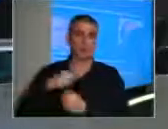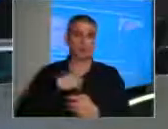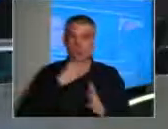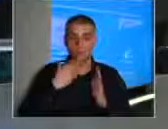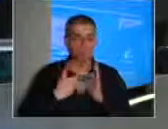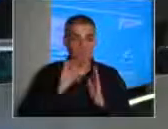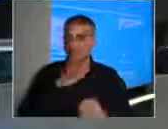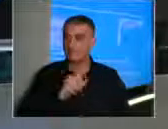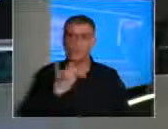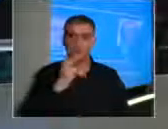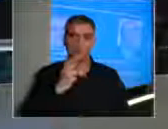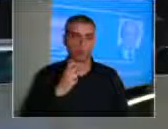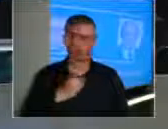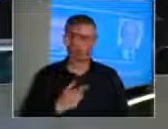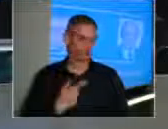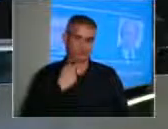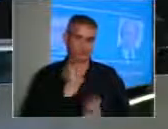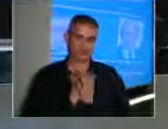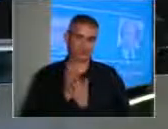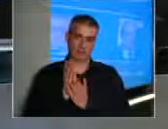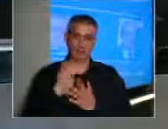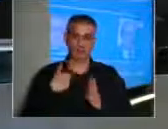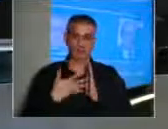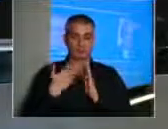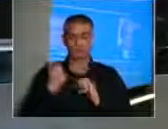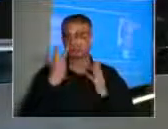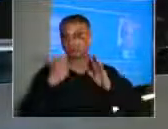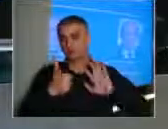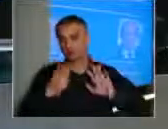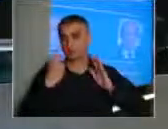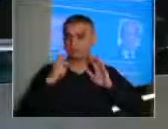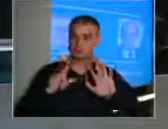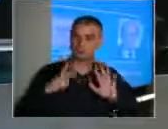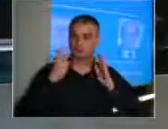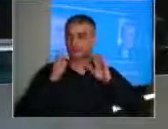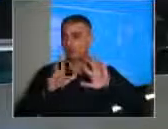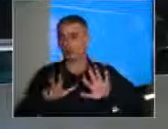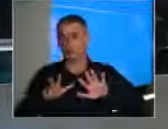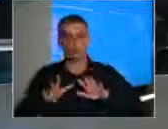האחרונים אפילו לא 30, צריך להגיד את האמת. אנחנו בסקרים האחרונים 26, 27,